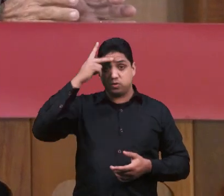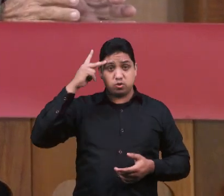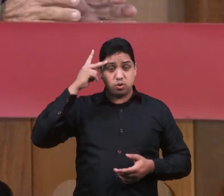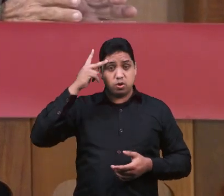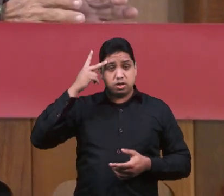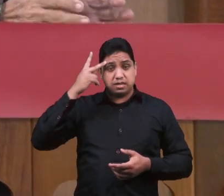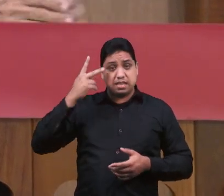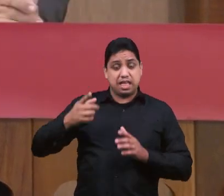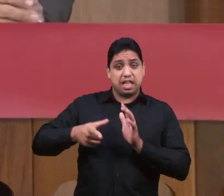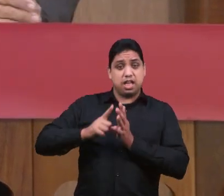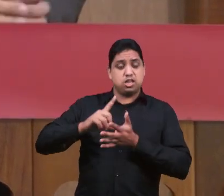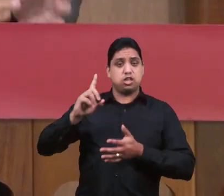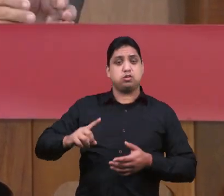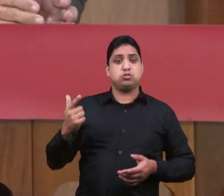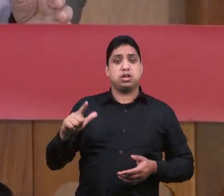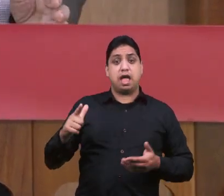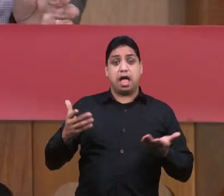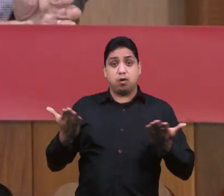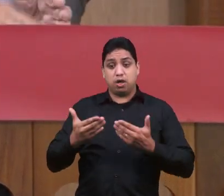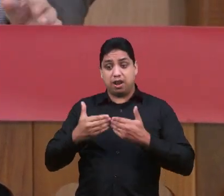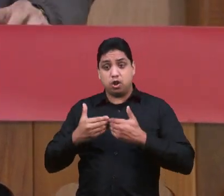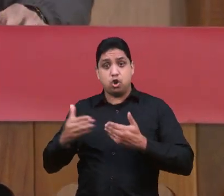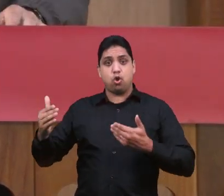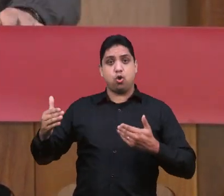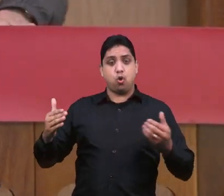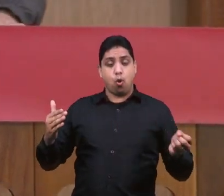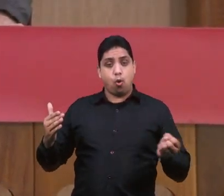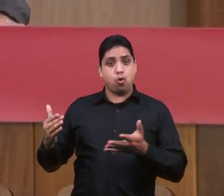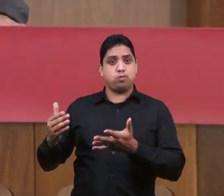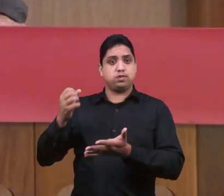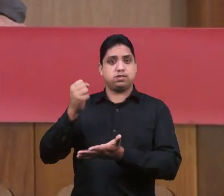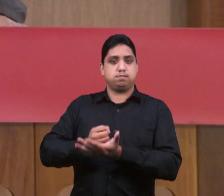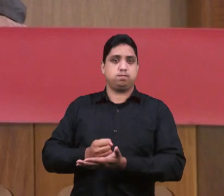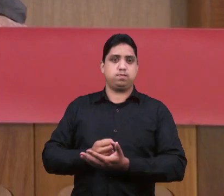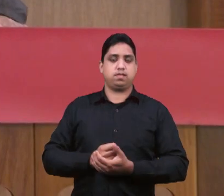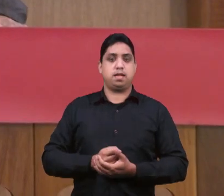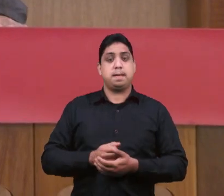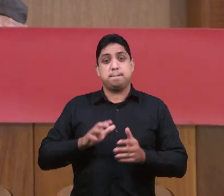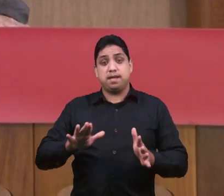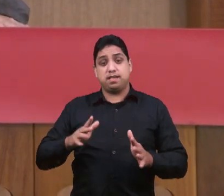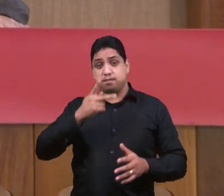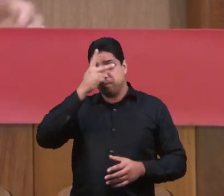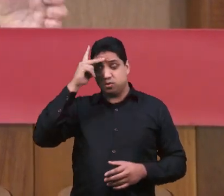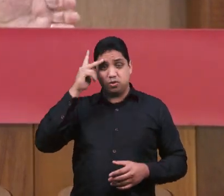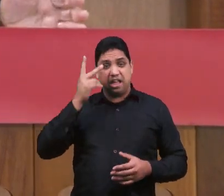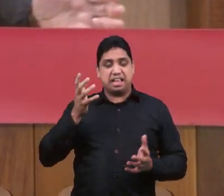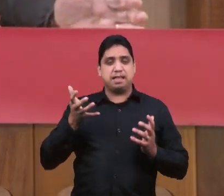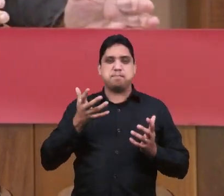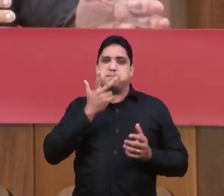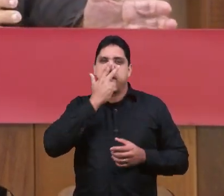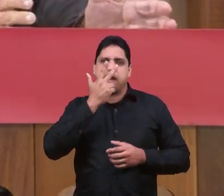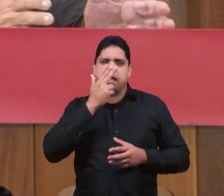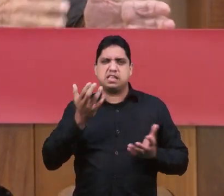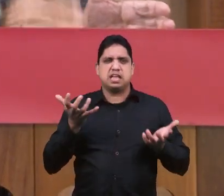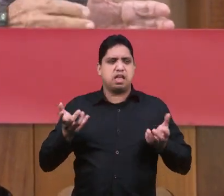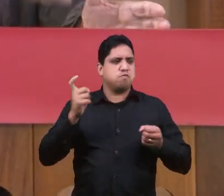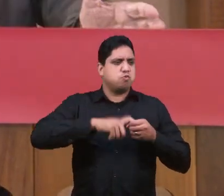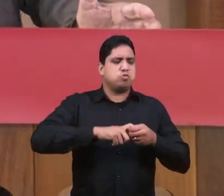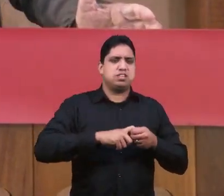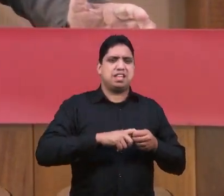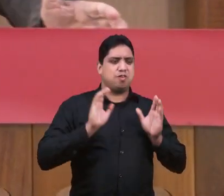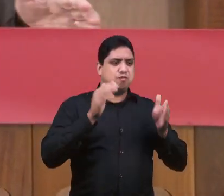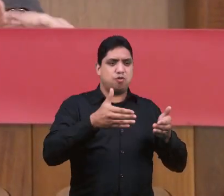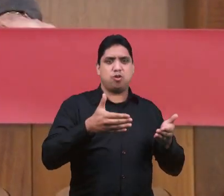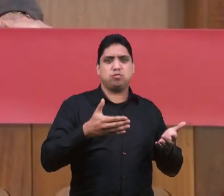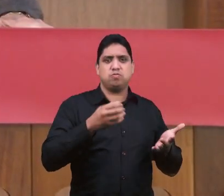s'ouvre au Nouveau Testament. Mais qu'est-ce que se passe? Le Nouveau Testament, tout le monde veut revenir à l'Ancien Testament.